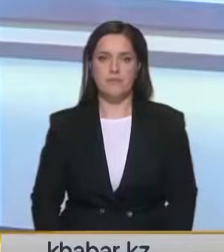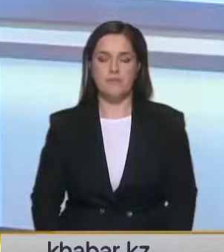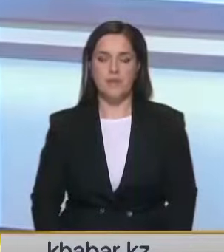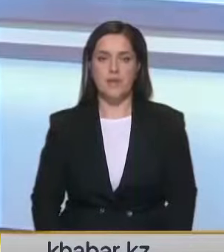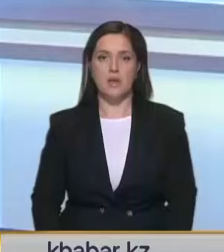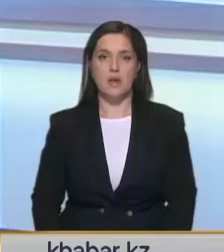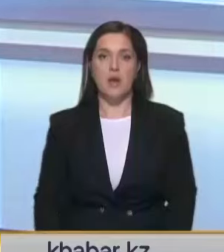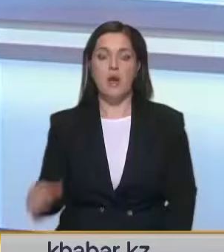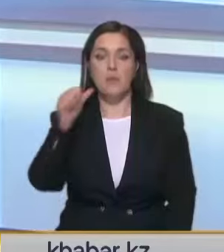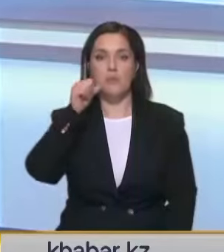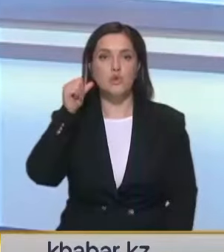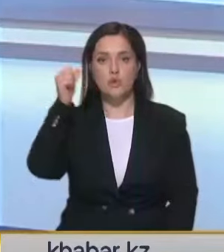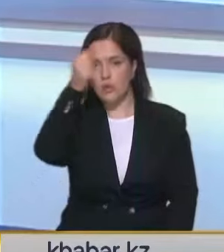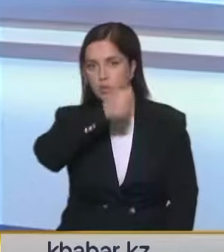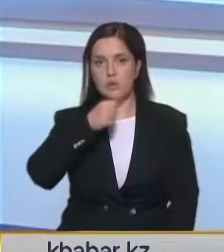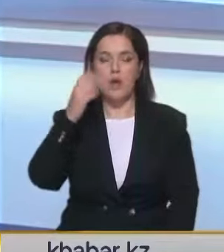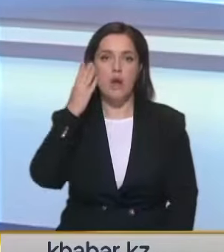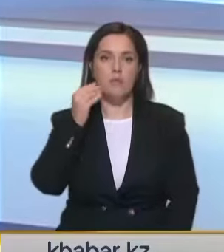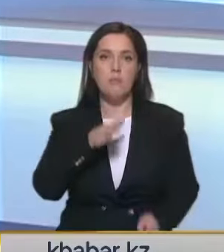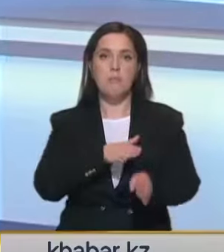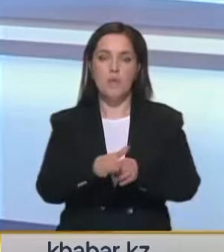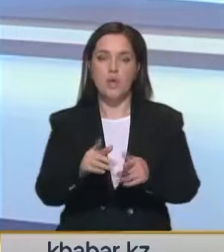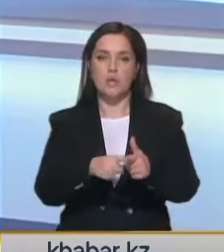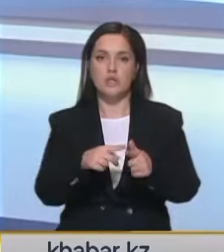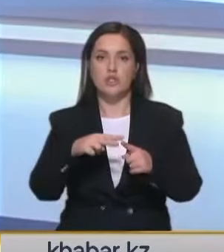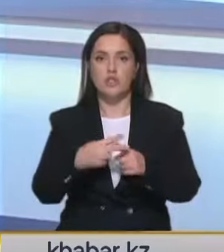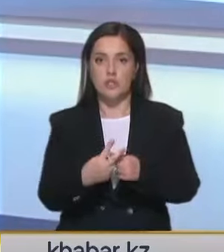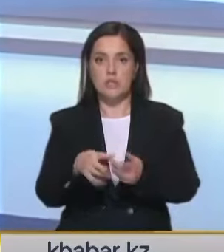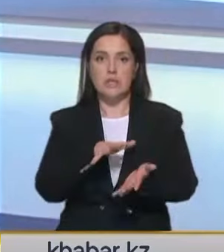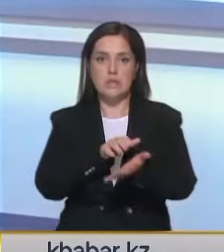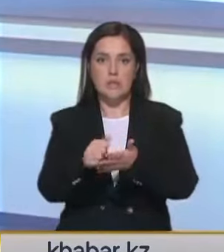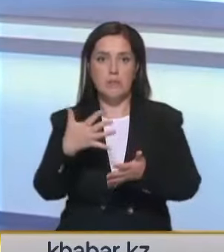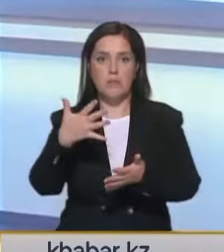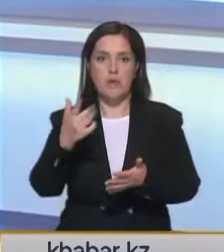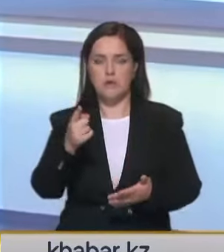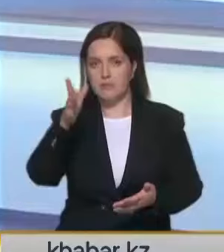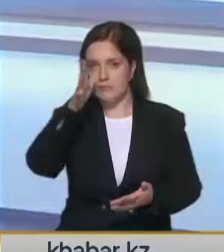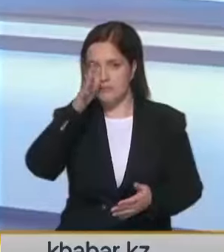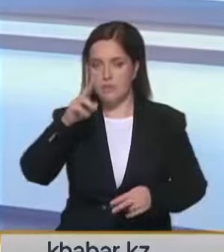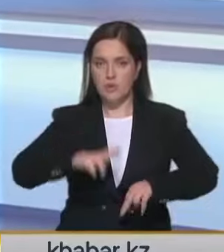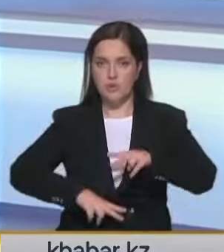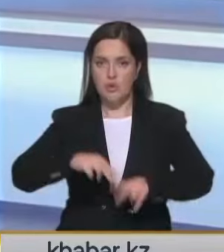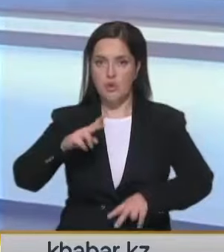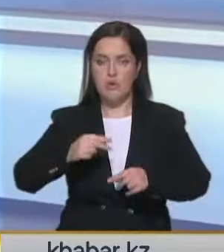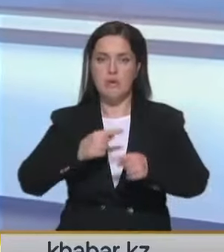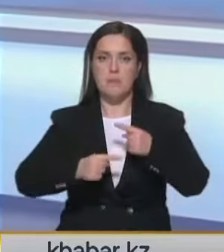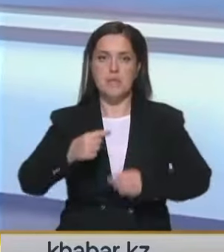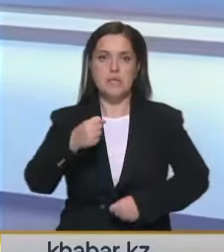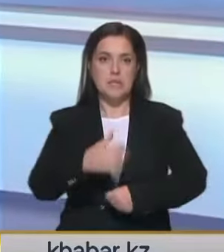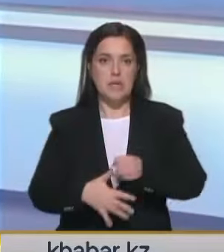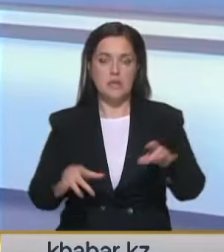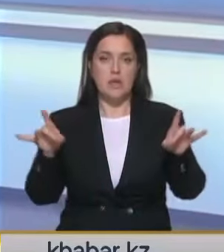С начала прошлого года в Алматы полностью или частично снесли 51 незаконное здание. Среди них бизнес-центры,